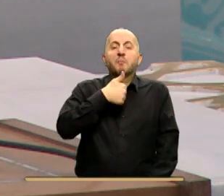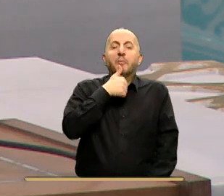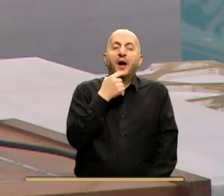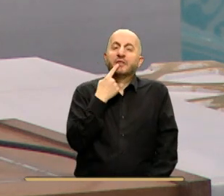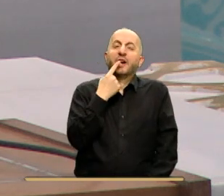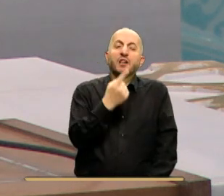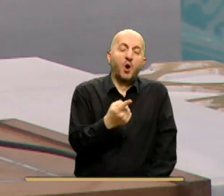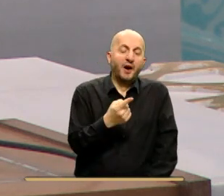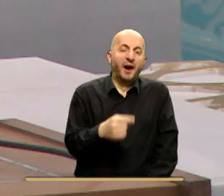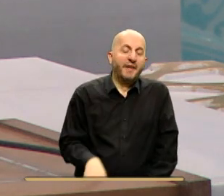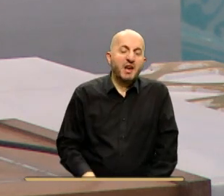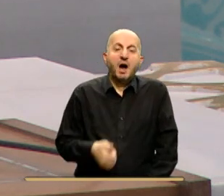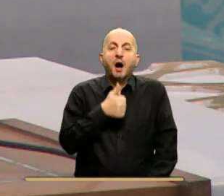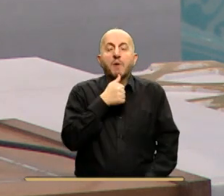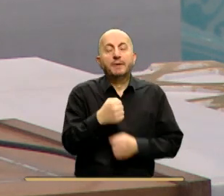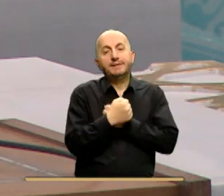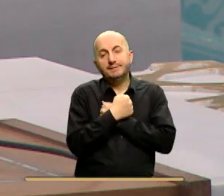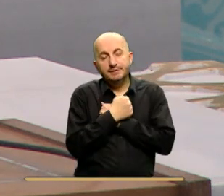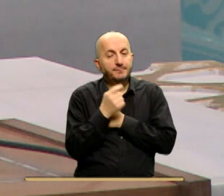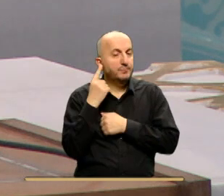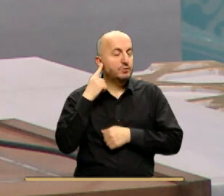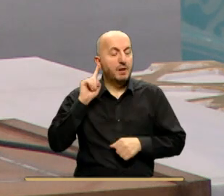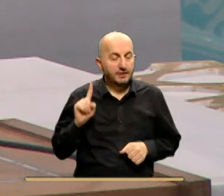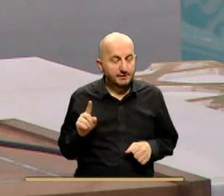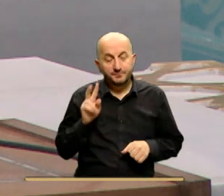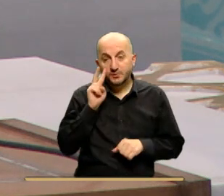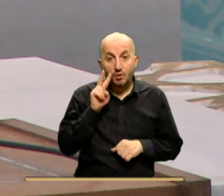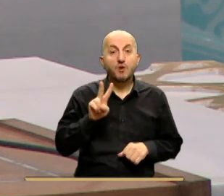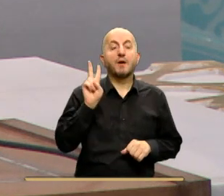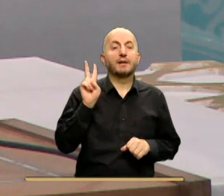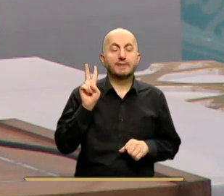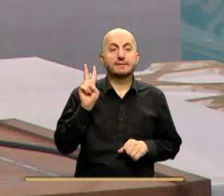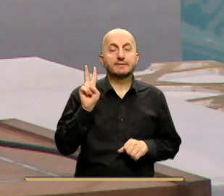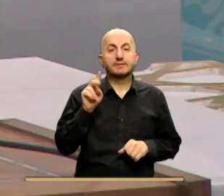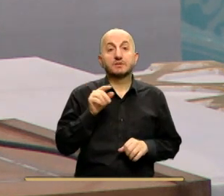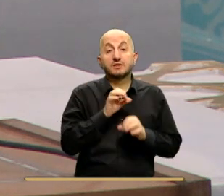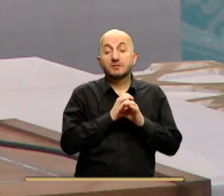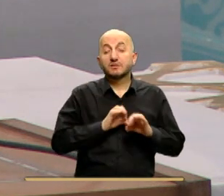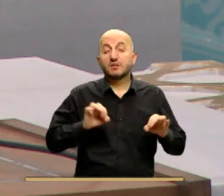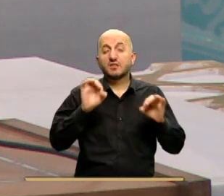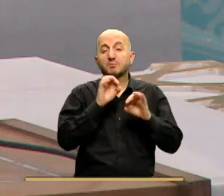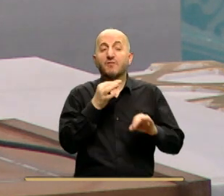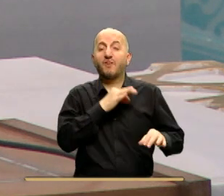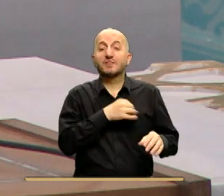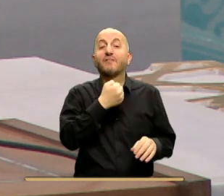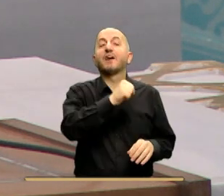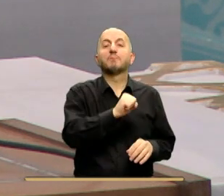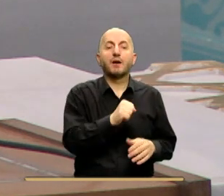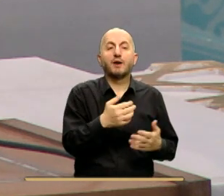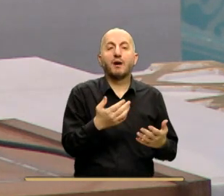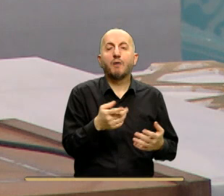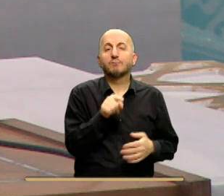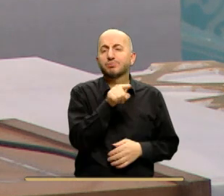demişti: babacığım, duymayan, görmeyen ve sana hiçbir fayda sağlamayan